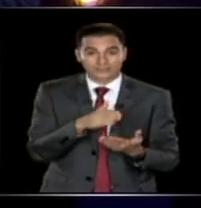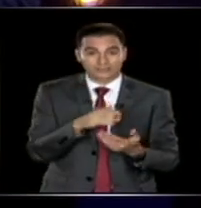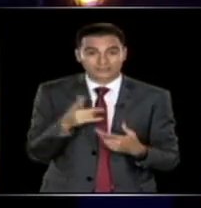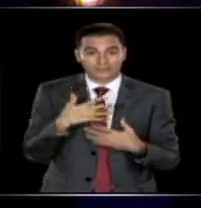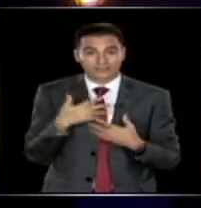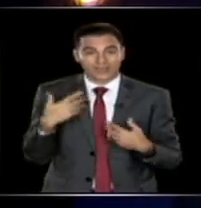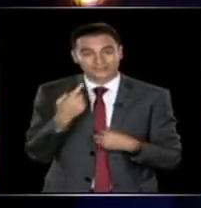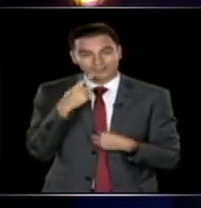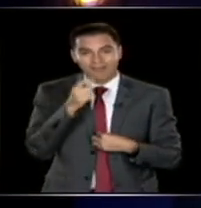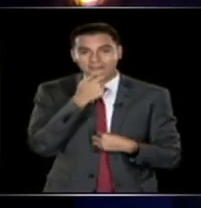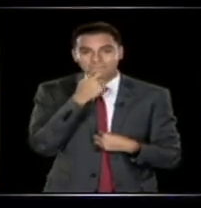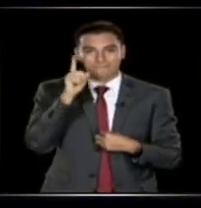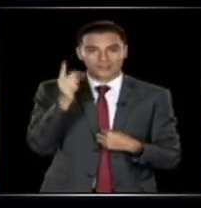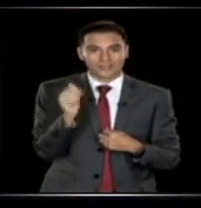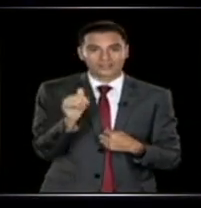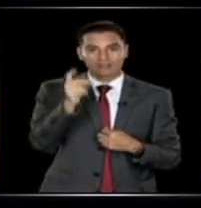الثالث. الهدف الثالث.